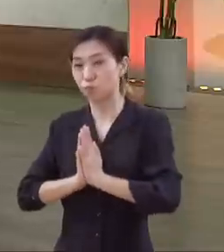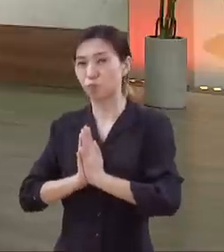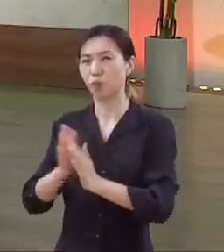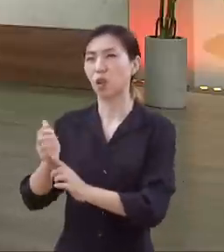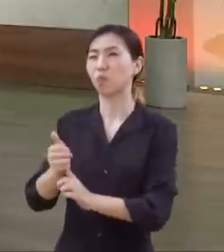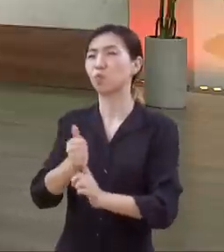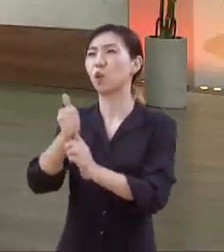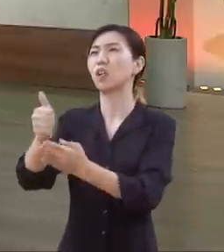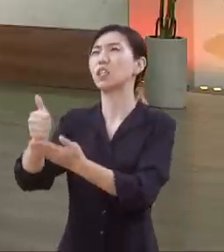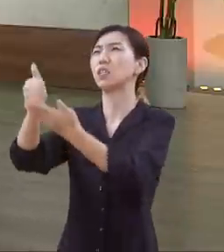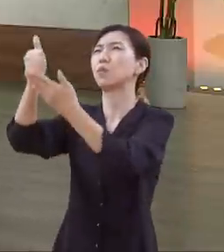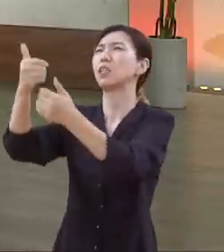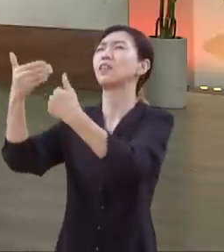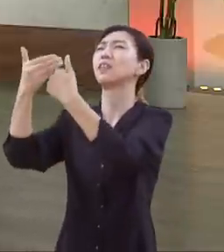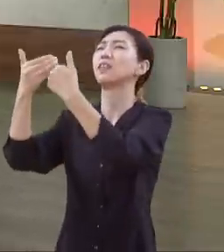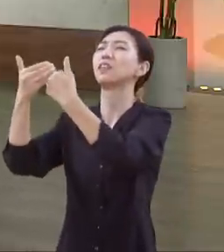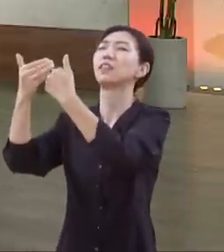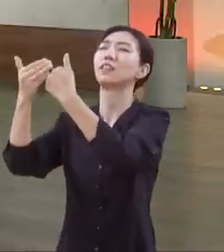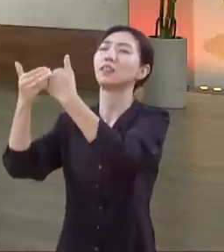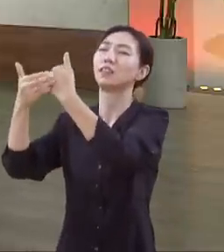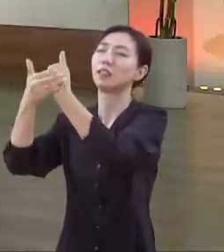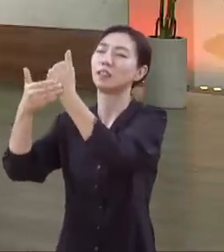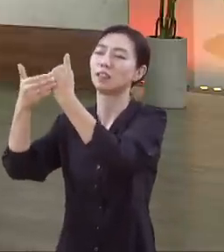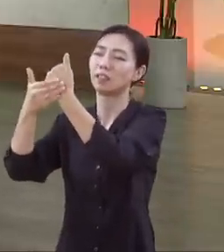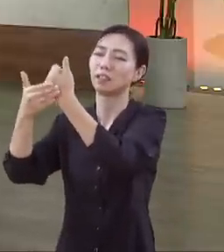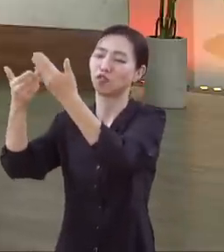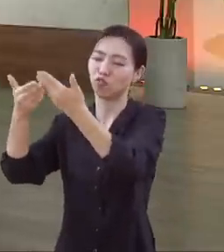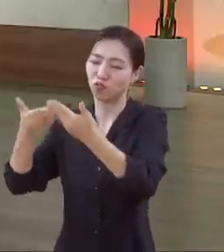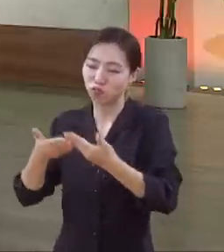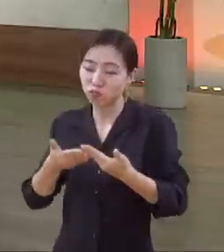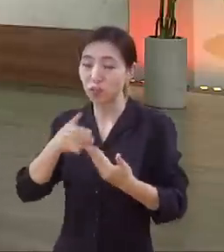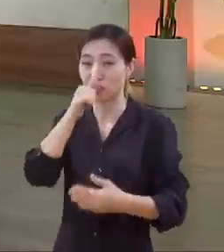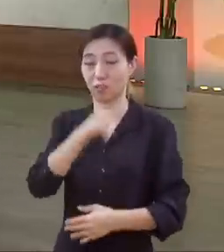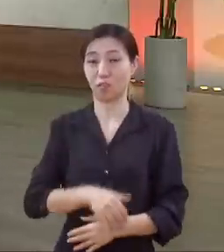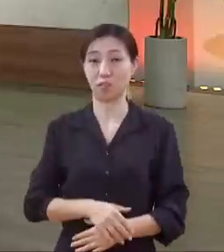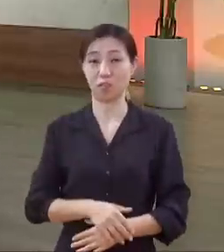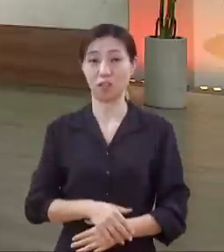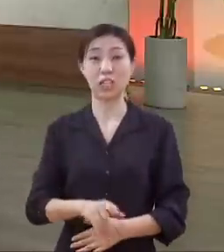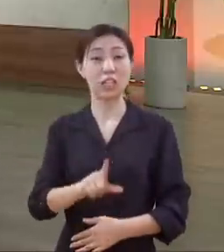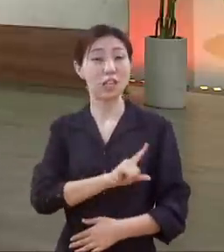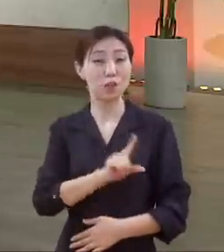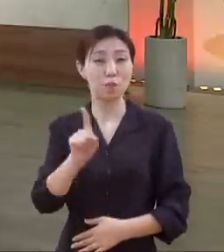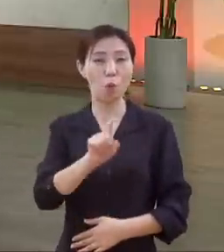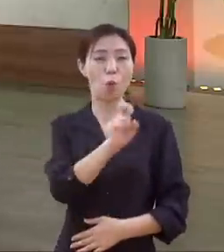피라고 부르게 되는 겁니다 그래서 우리의 주변에 있는 많은 불자님들께서도